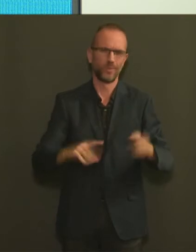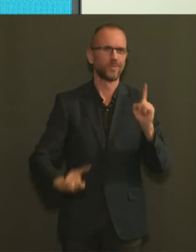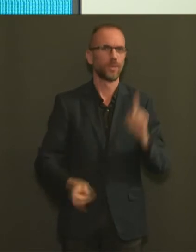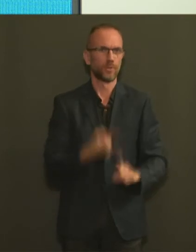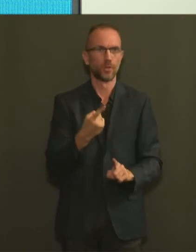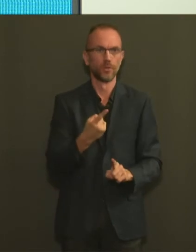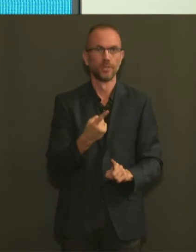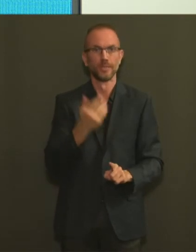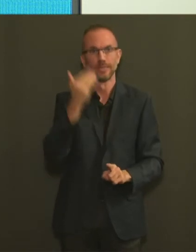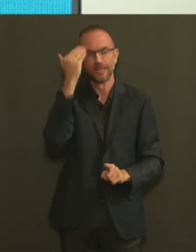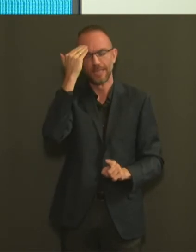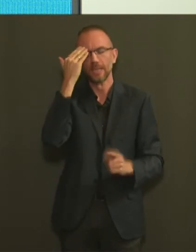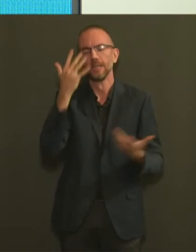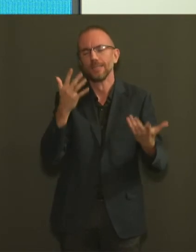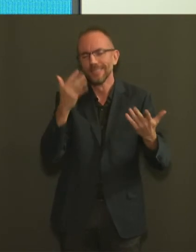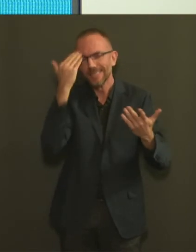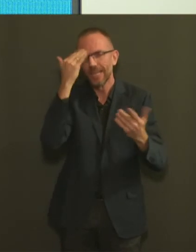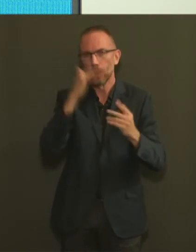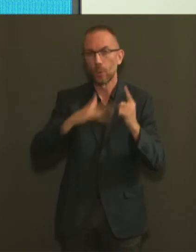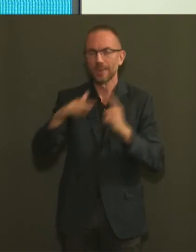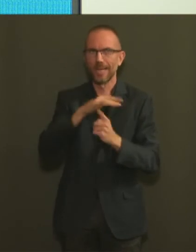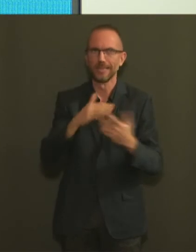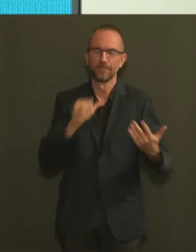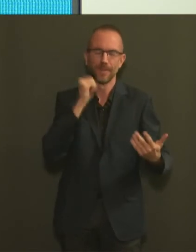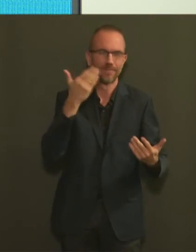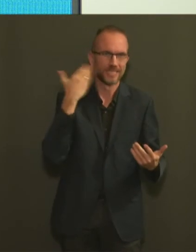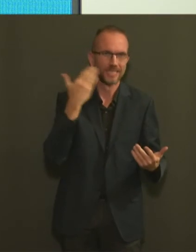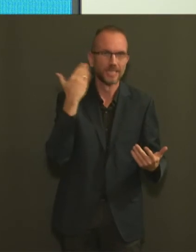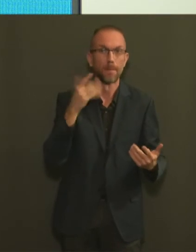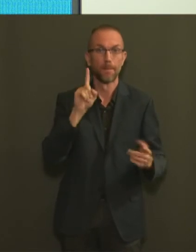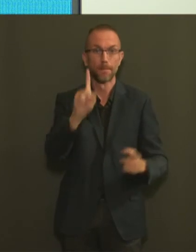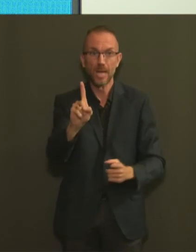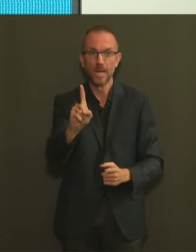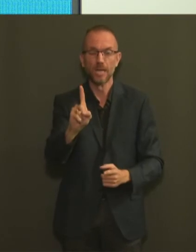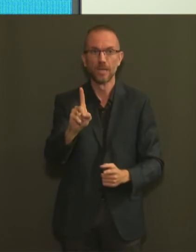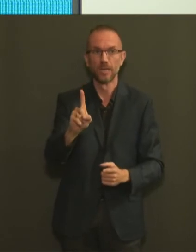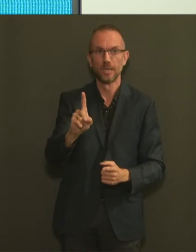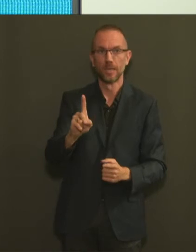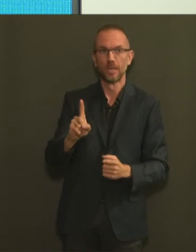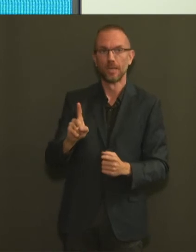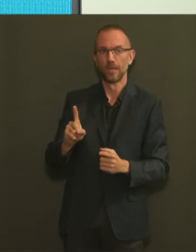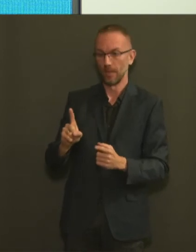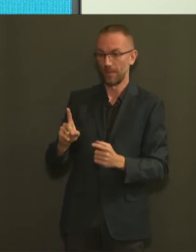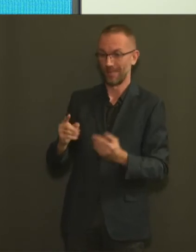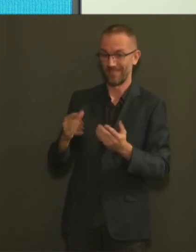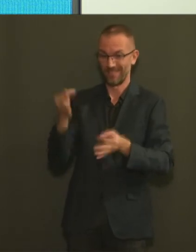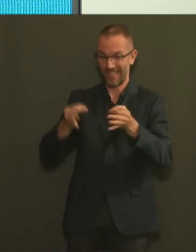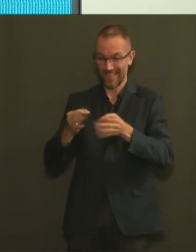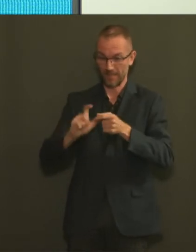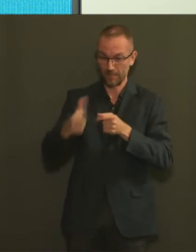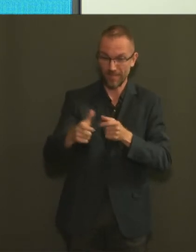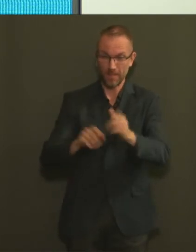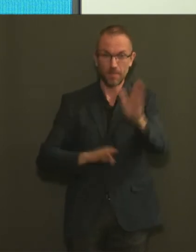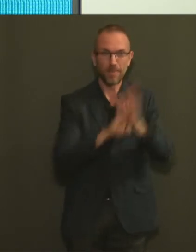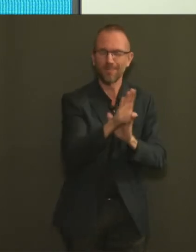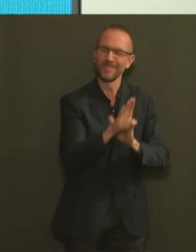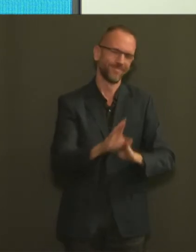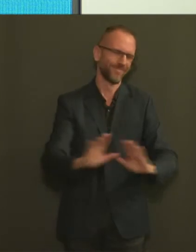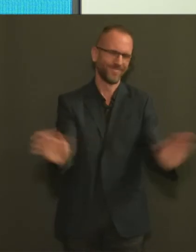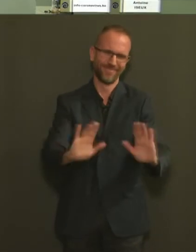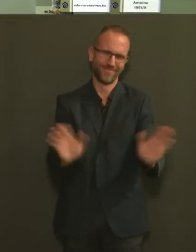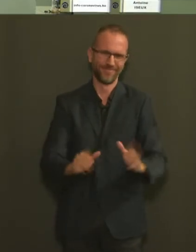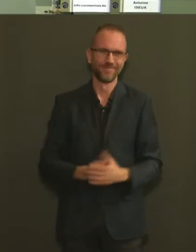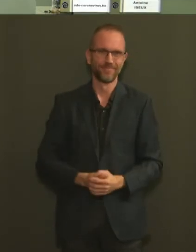mais qu'elles ne peuvent pas être le point de départ d'une fête dans lequel peu vite en sortirait vainqueur merci